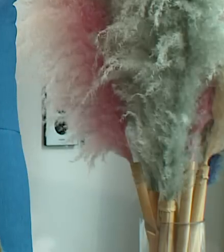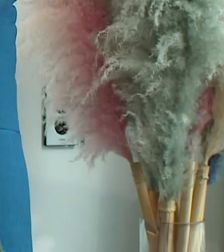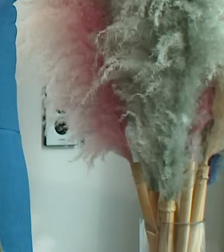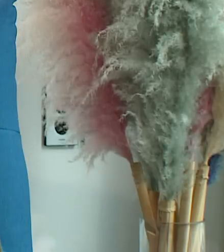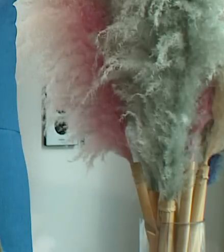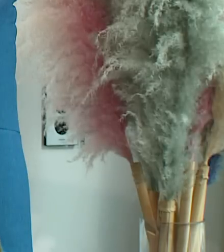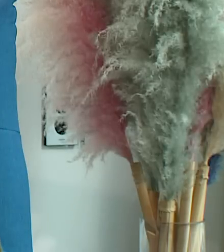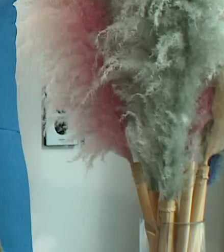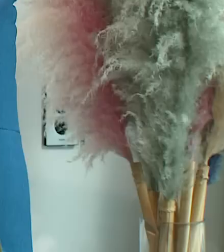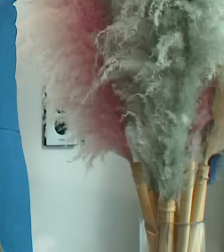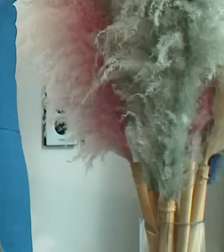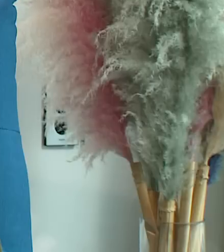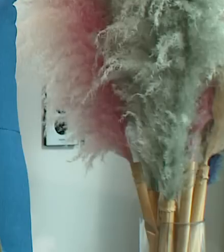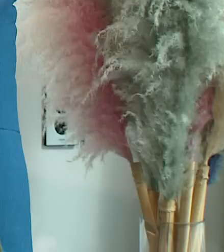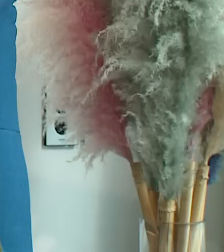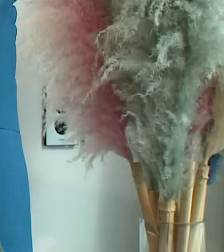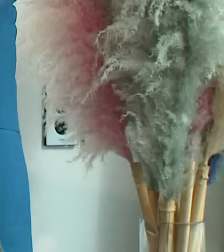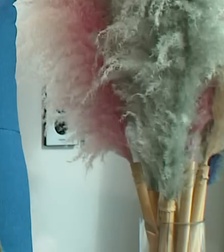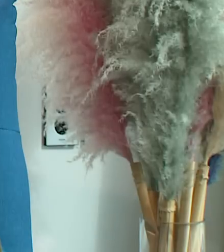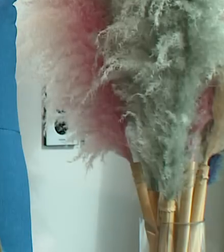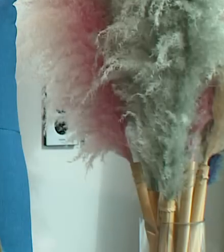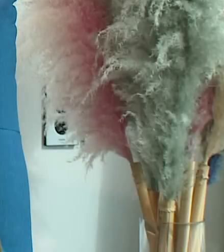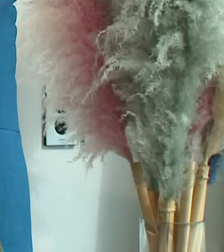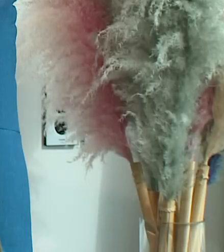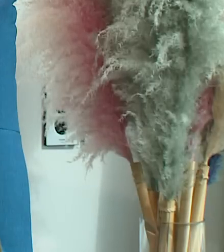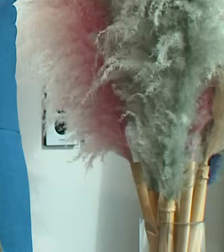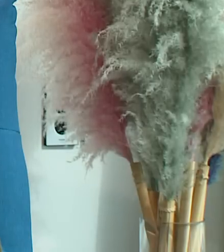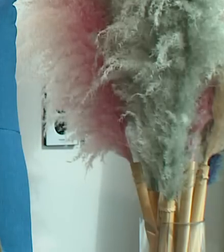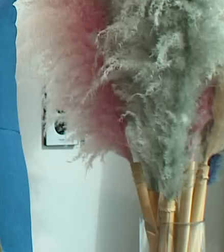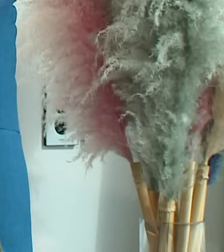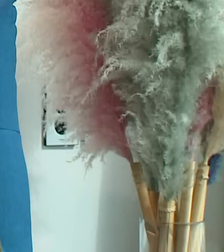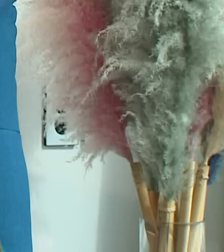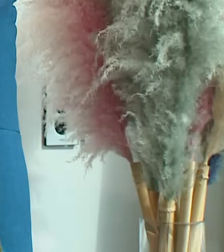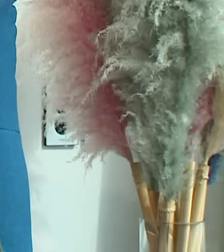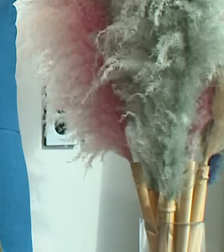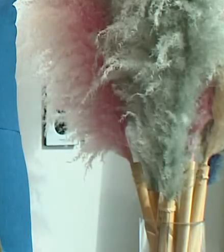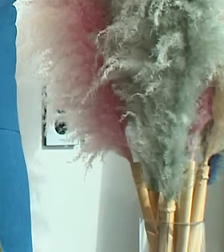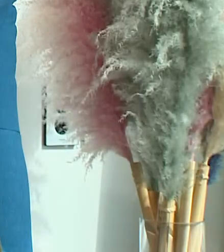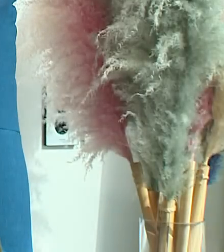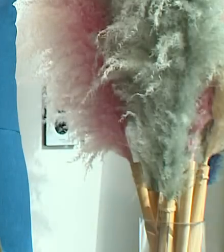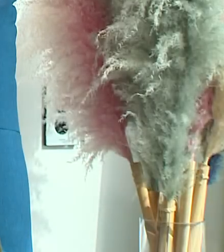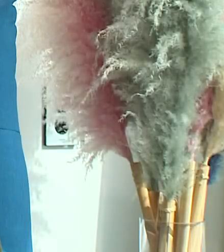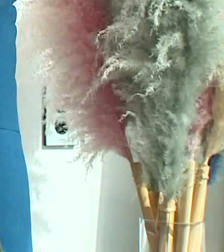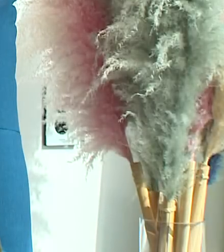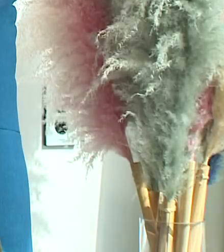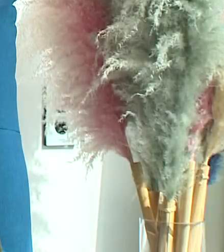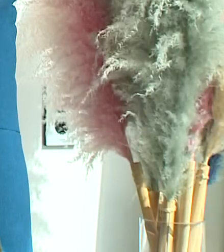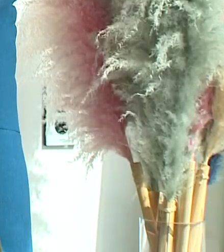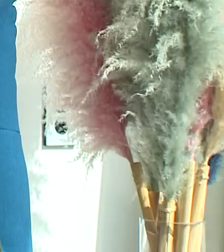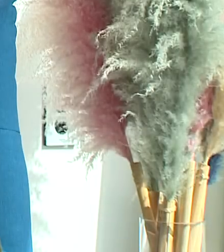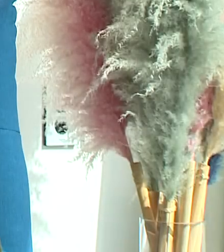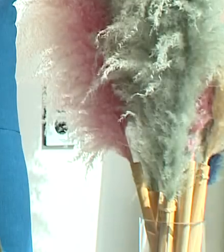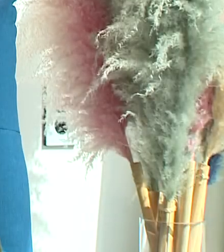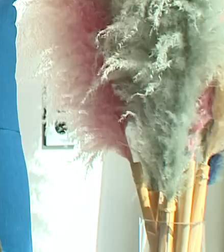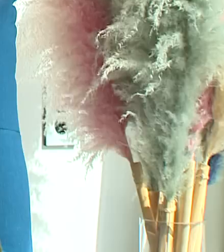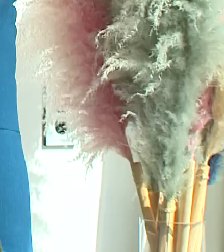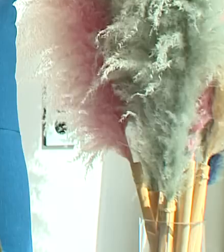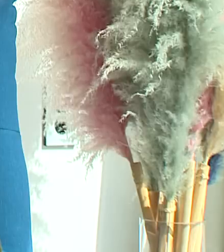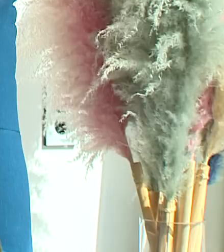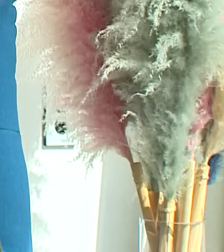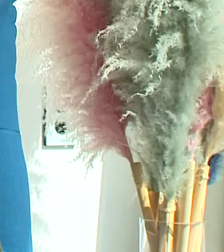떨어진 원인 없이 일어난 결과물이 아니라 아 좋은 일이든 나쁜 일이든